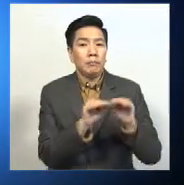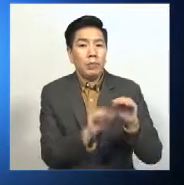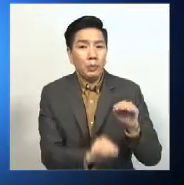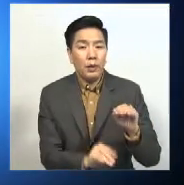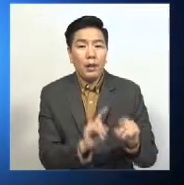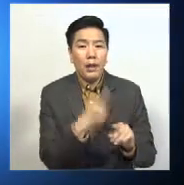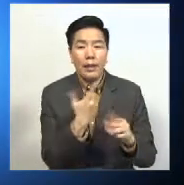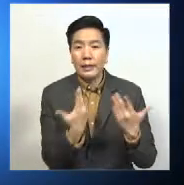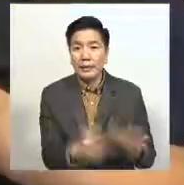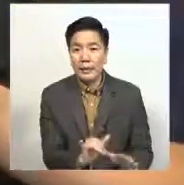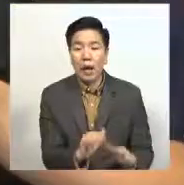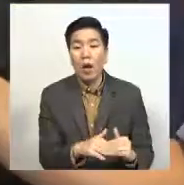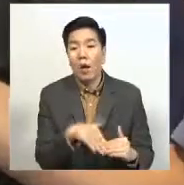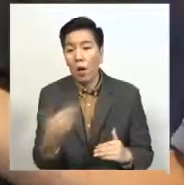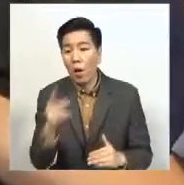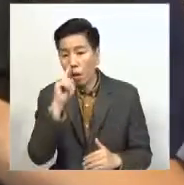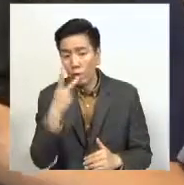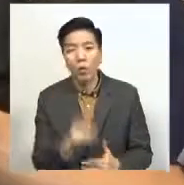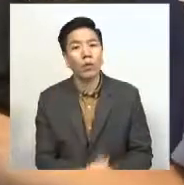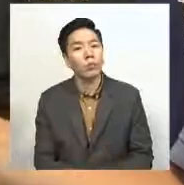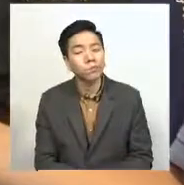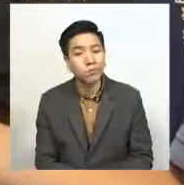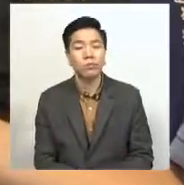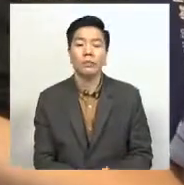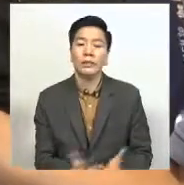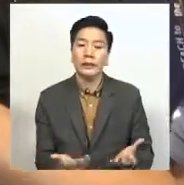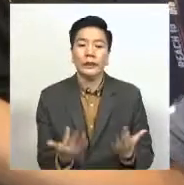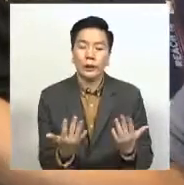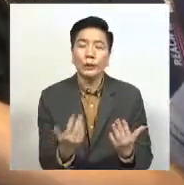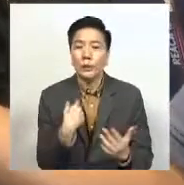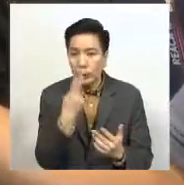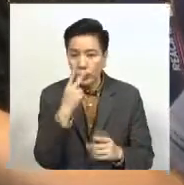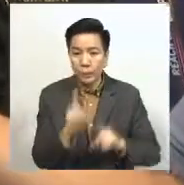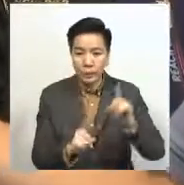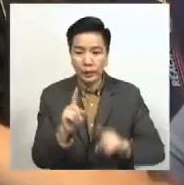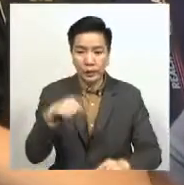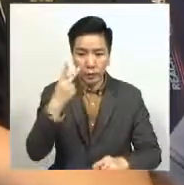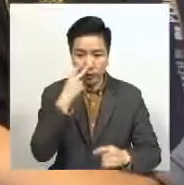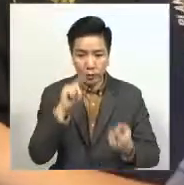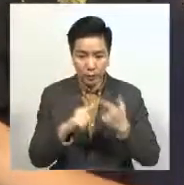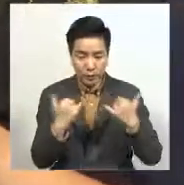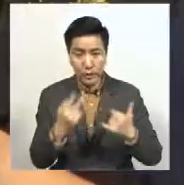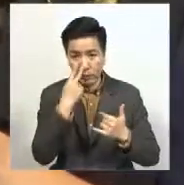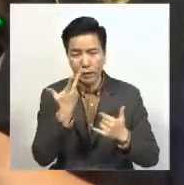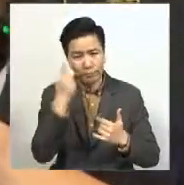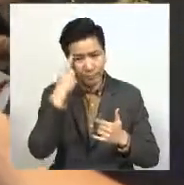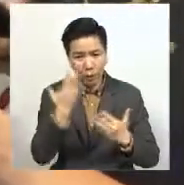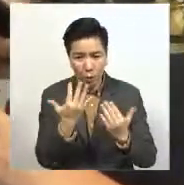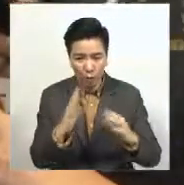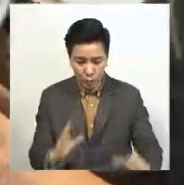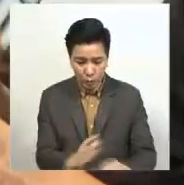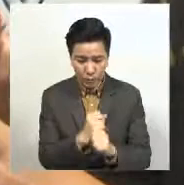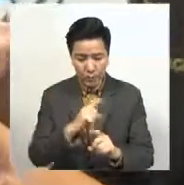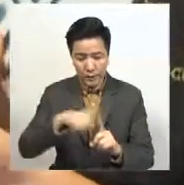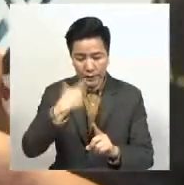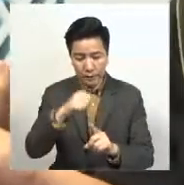ครั้งแรกเนี่ยยังไม่เสร็จเลยถ้าจะพูดถึงเรื่องของระยะที่2เนี่ยขอประเมินก่อนนะในเฟสแรกก่อนคาดว่าจะได้ข้อสรุปภาย